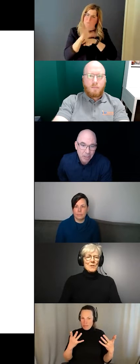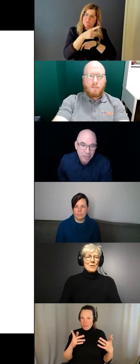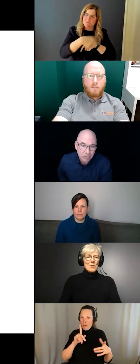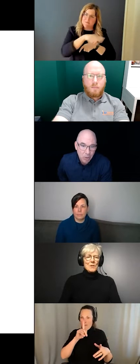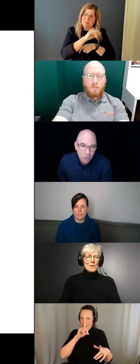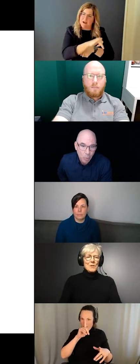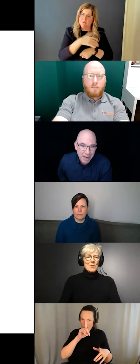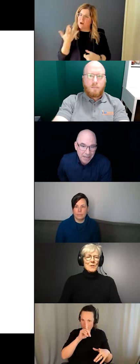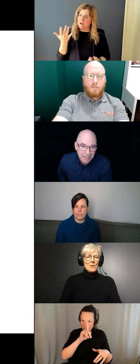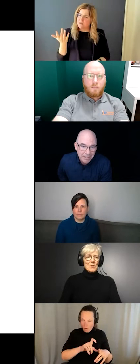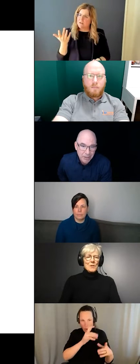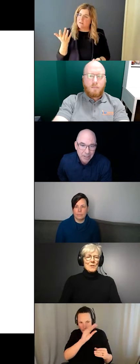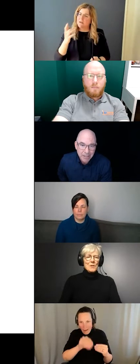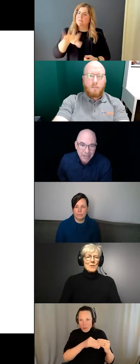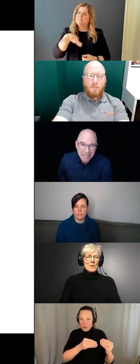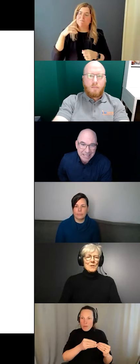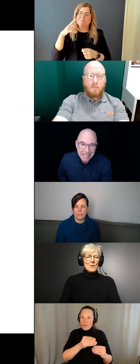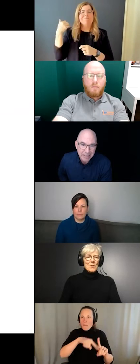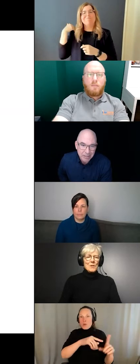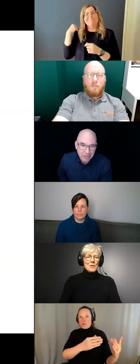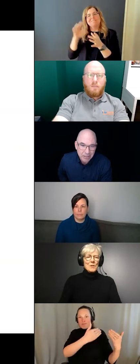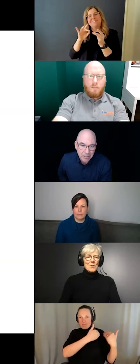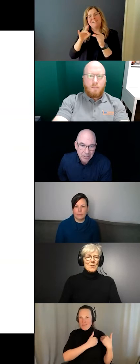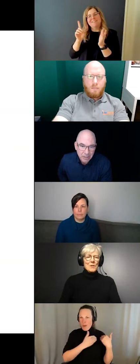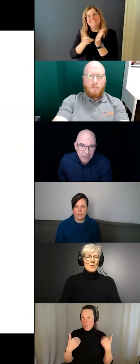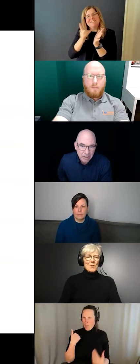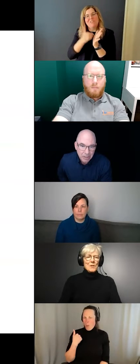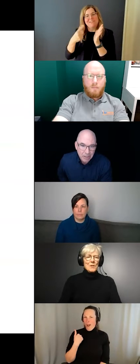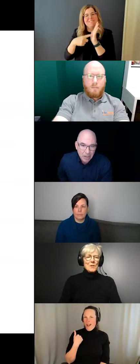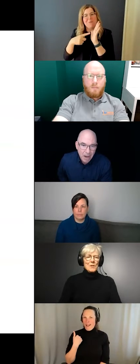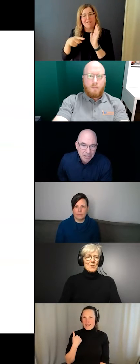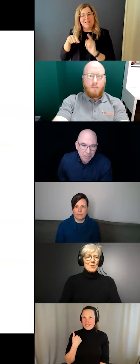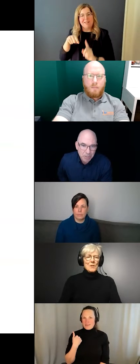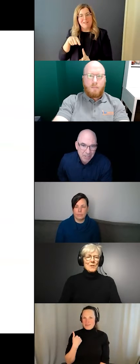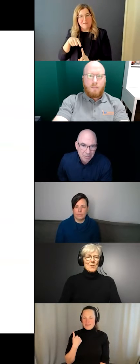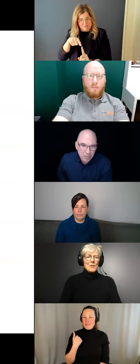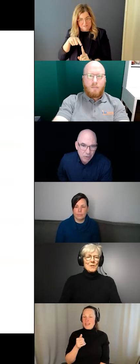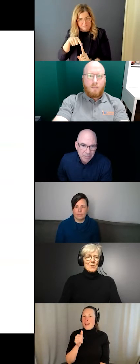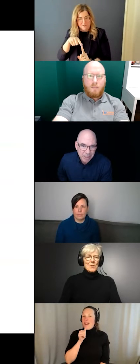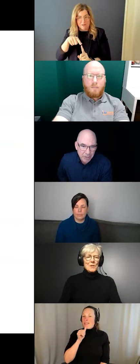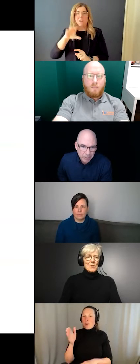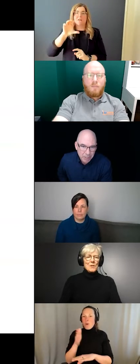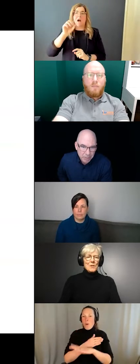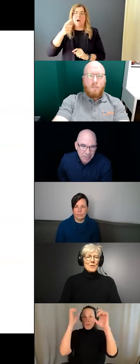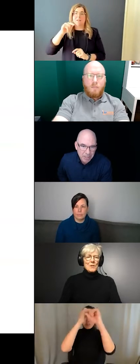lorsqu'ils sont vraiment forcés ou pressés d'avoir cette charge cognitive de plus, pourquoi y a-t-il ce